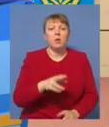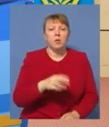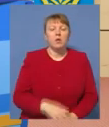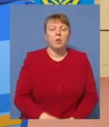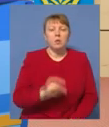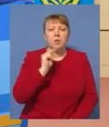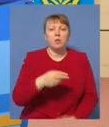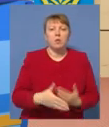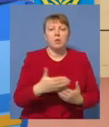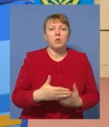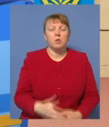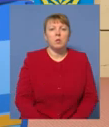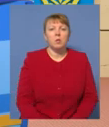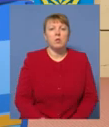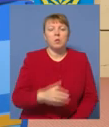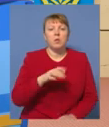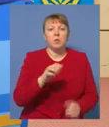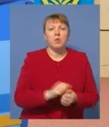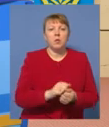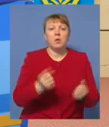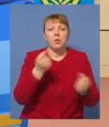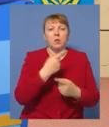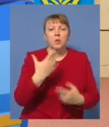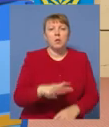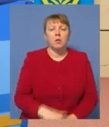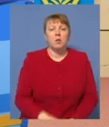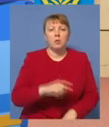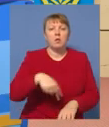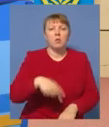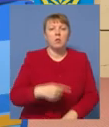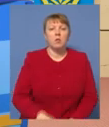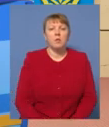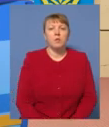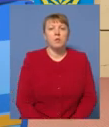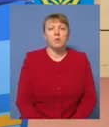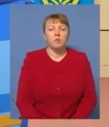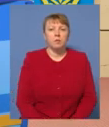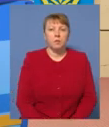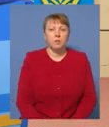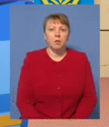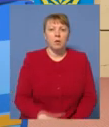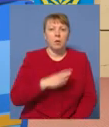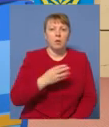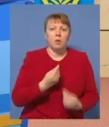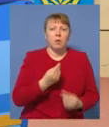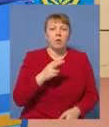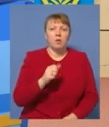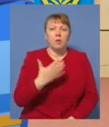подозреваемого. Все эти документы нами были изучены в срок, и по ним дана соответствующая